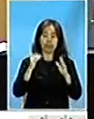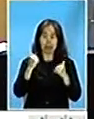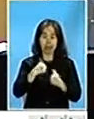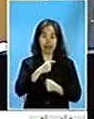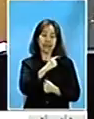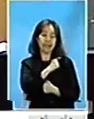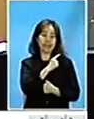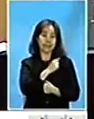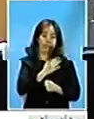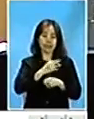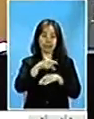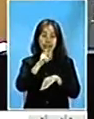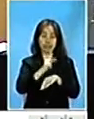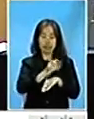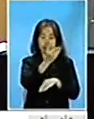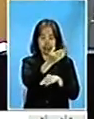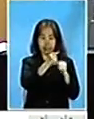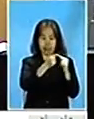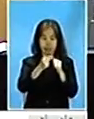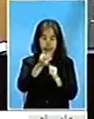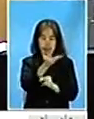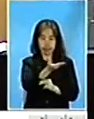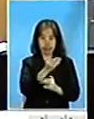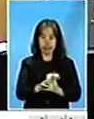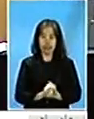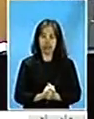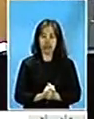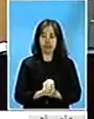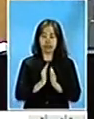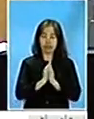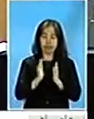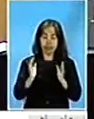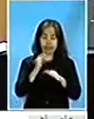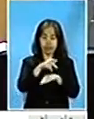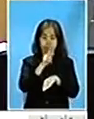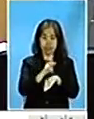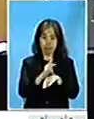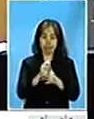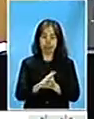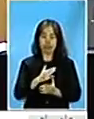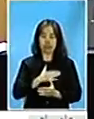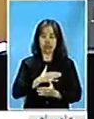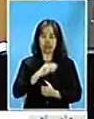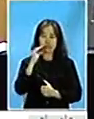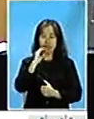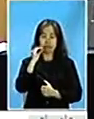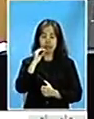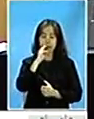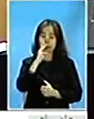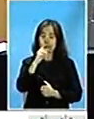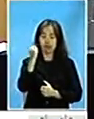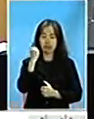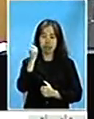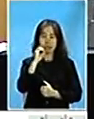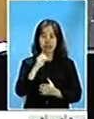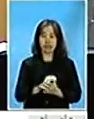ครับเชิญคุณหมอต่อนะฮะ ขอบคุณครับท่านประธานนะแต่ผมไม่เคยใช้คำว่าเด็กนะครับท่